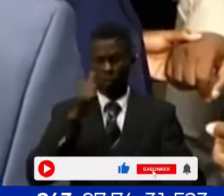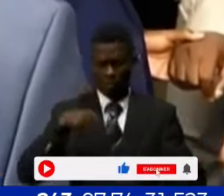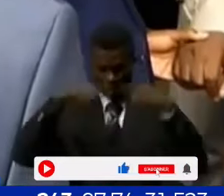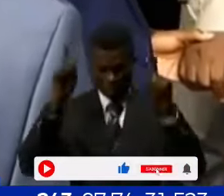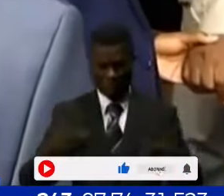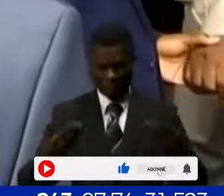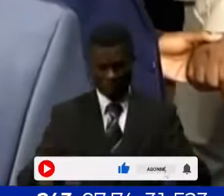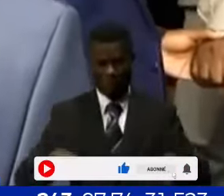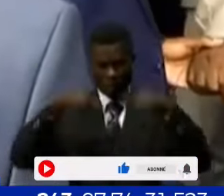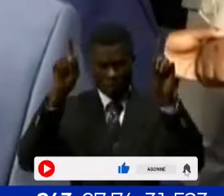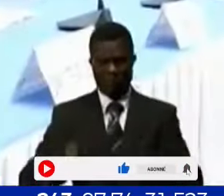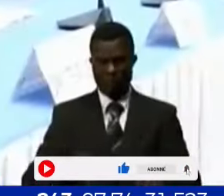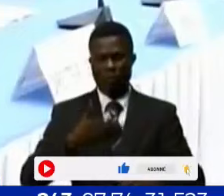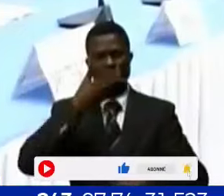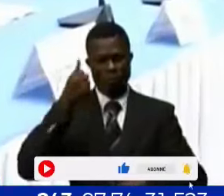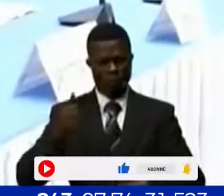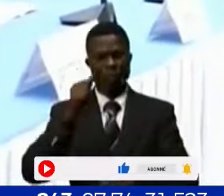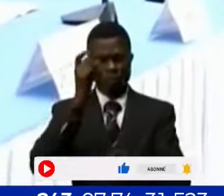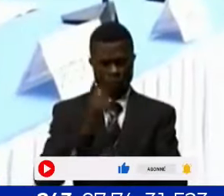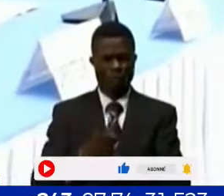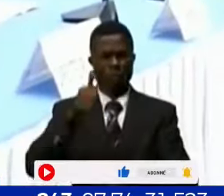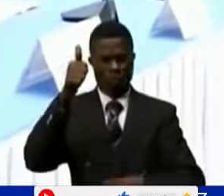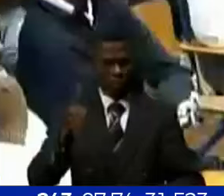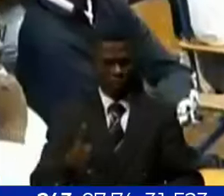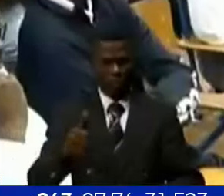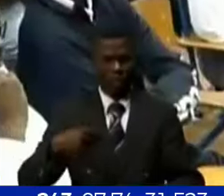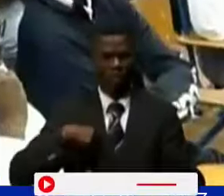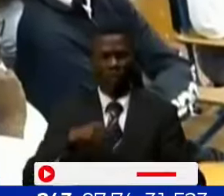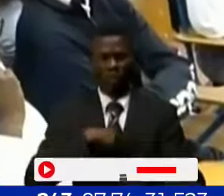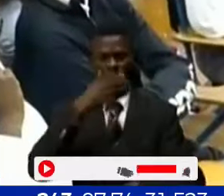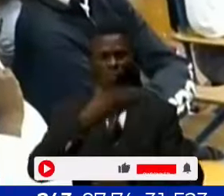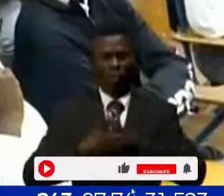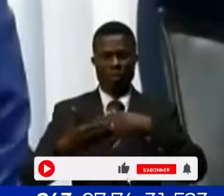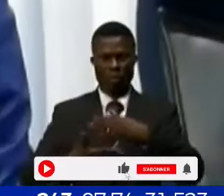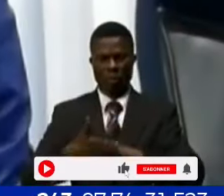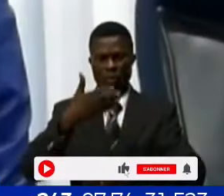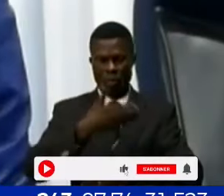un résultat significativement positif. Nous voulons construire sur